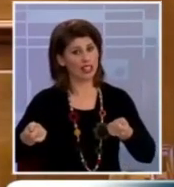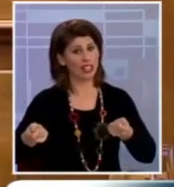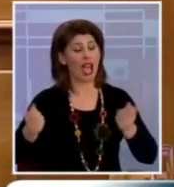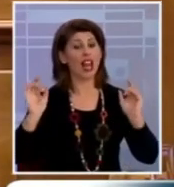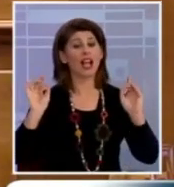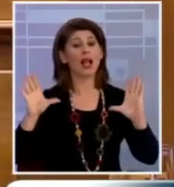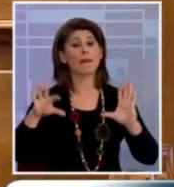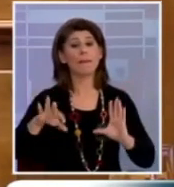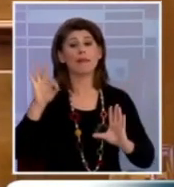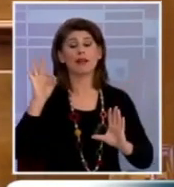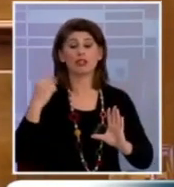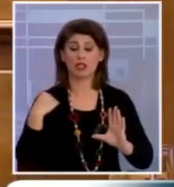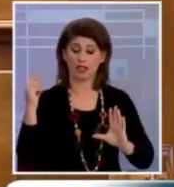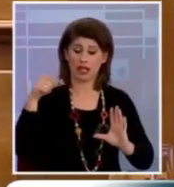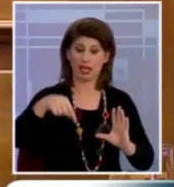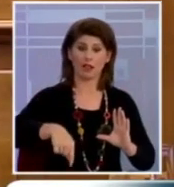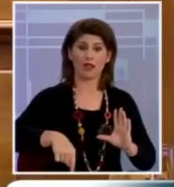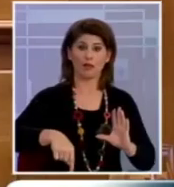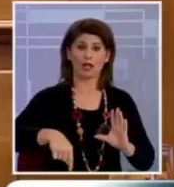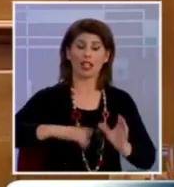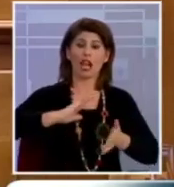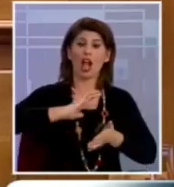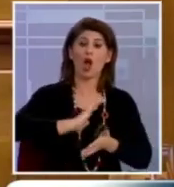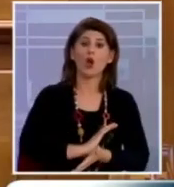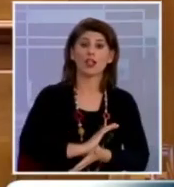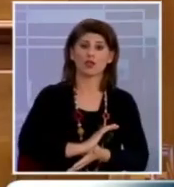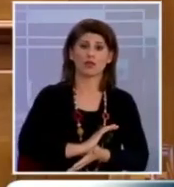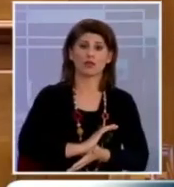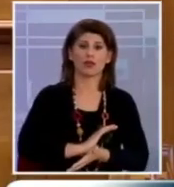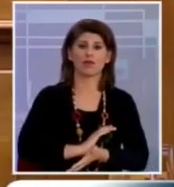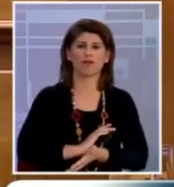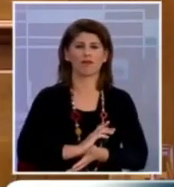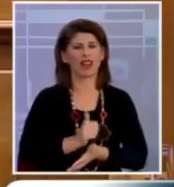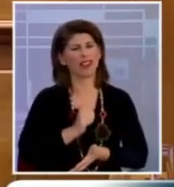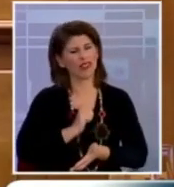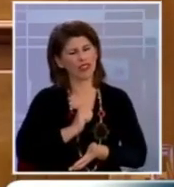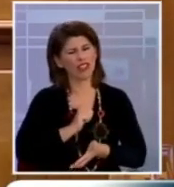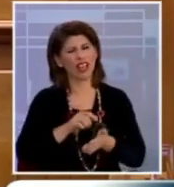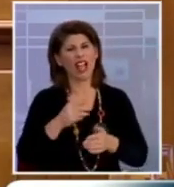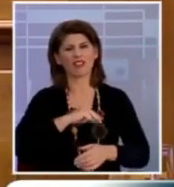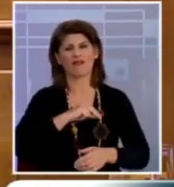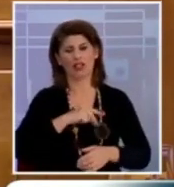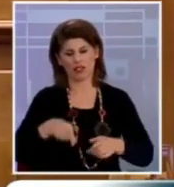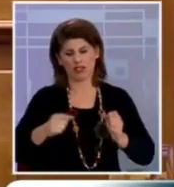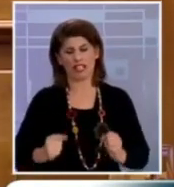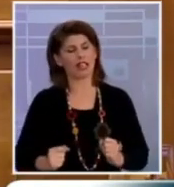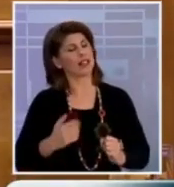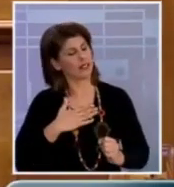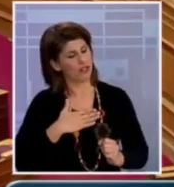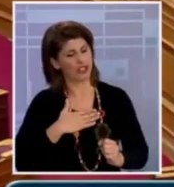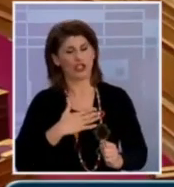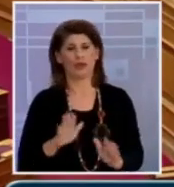καμιά περίπτωση δεν ήρθαμε για να κολλήσουμε με ιδιοτέλειες στις καρέκλες αυτές. Σας ευχαριστώ.